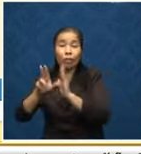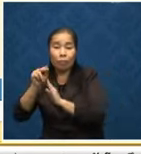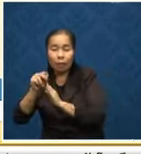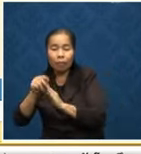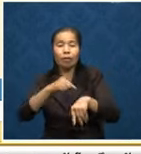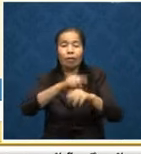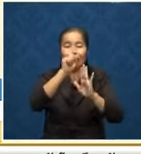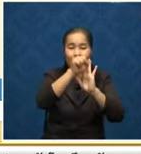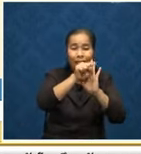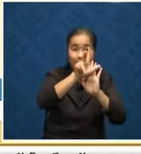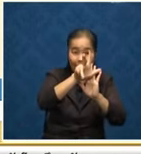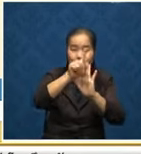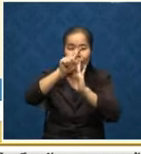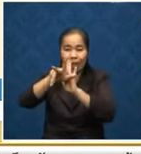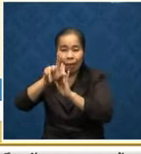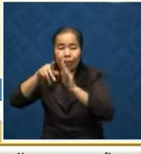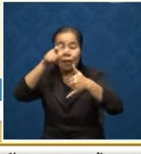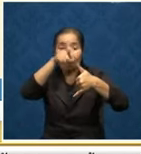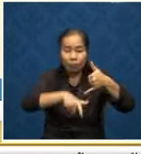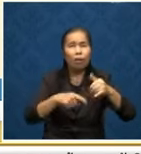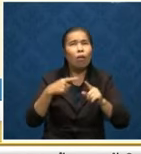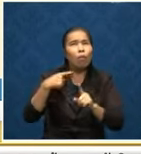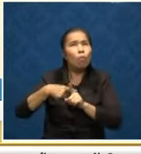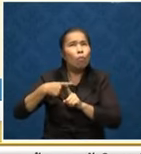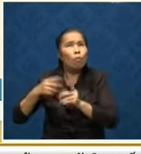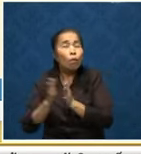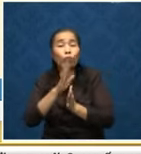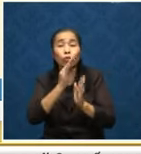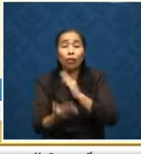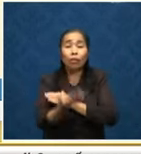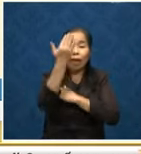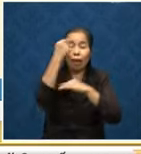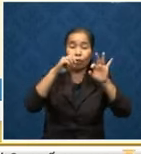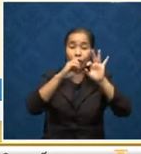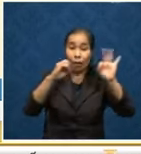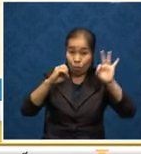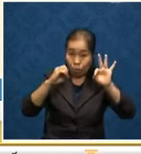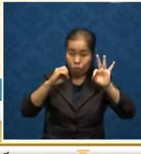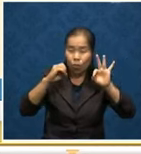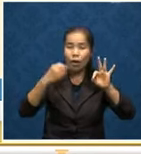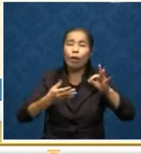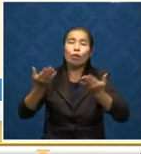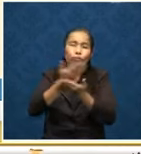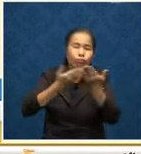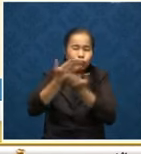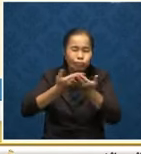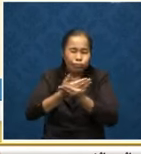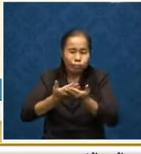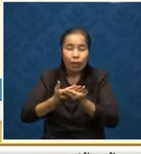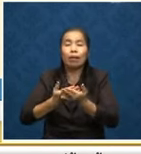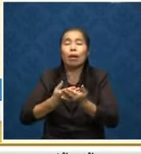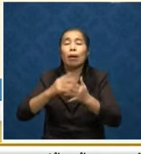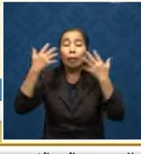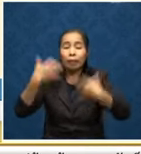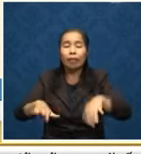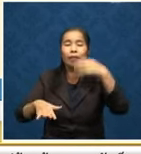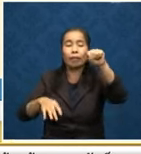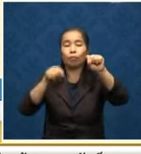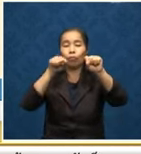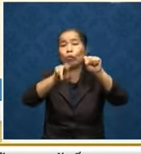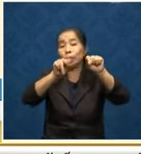นาทีนะครับรวมเวลาเนี่ยถ้าเราเริ่มต้น9นาฬิกาเราก็จะเสร็จในช่วงของการหารือเนี่ยคือ10โมงครึ่งถ้าเป็นแบ